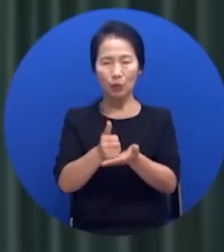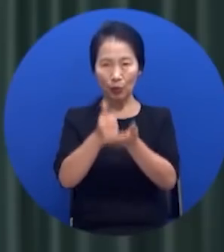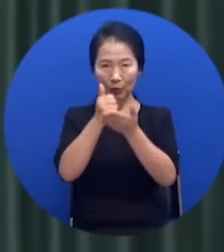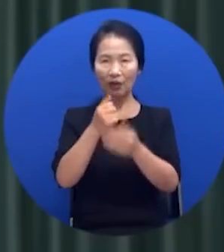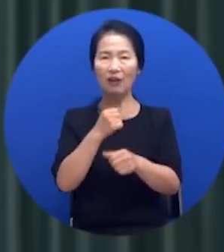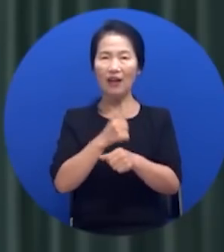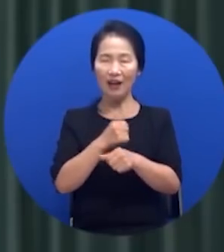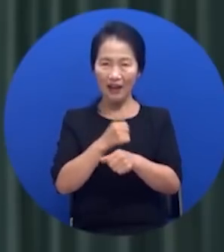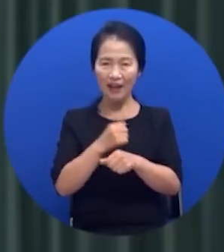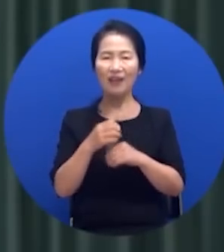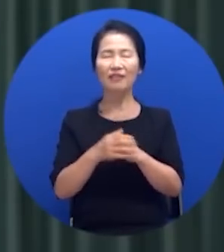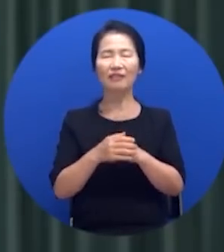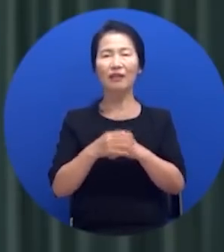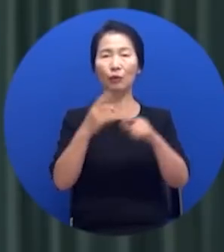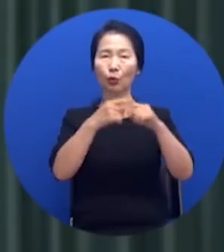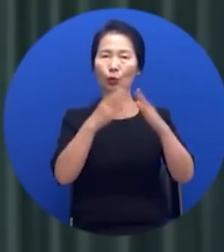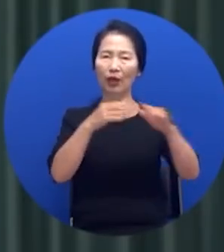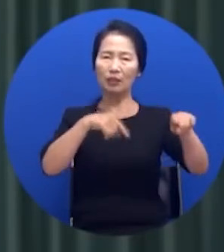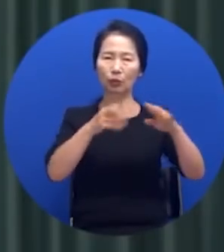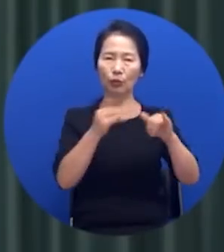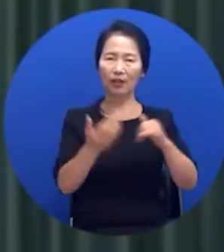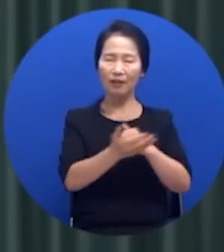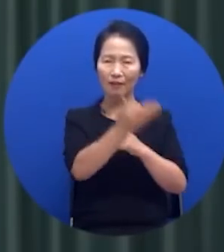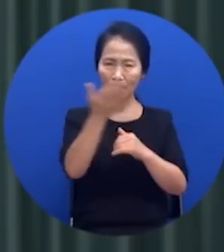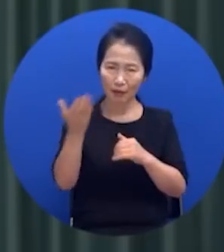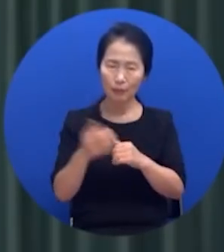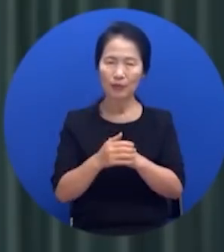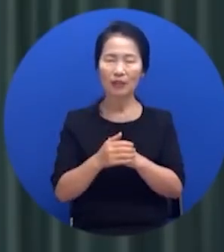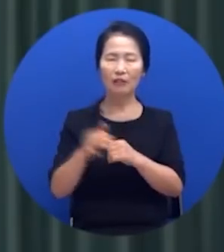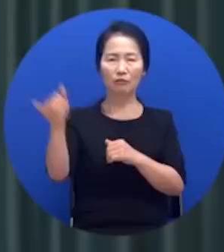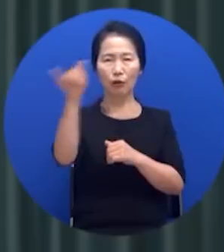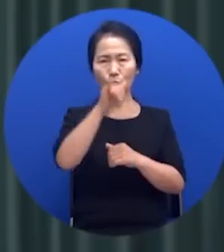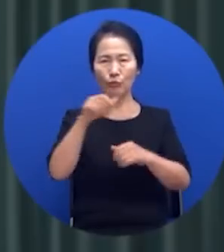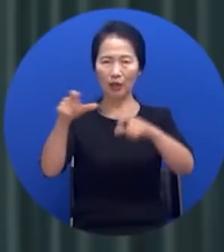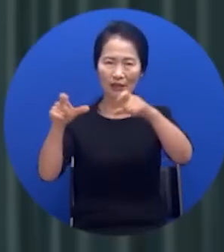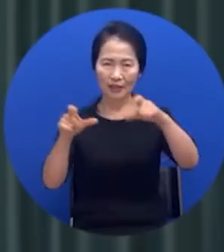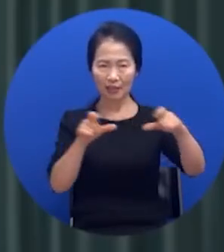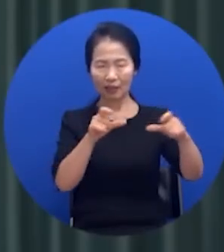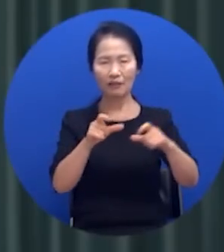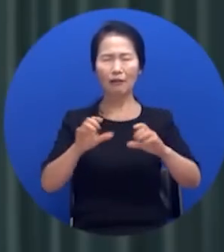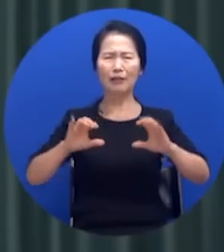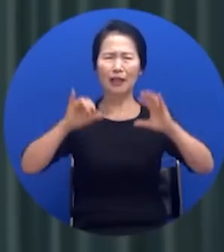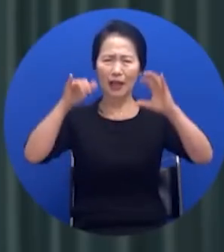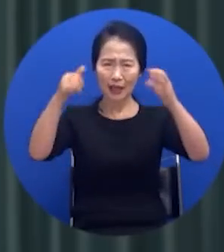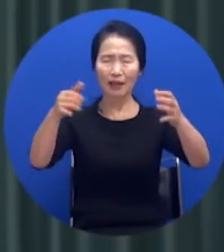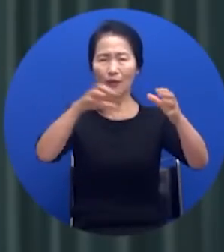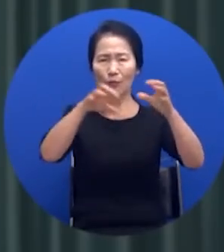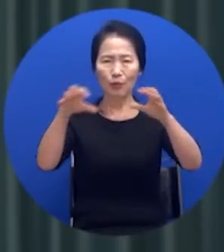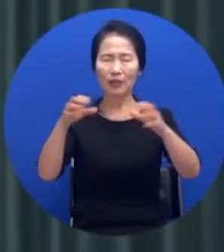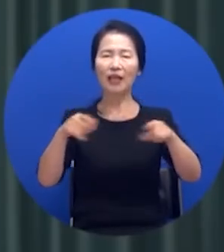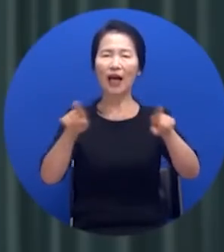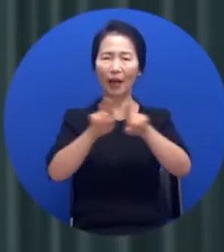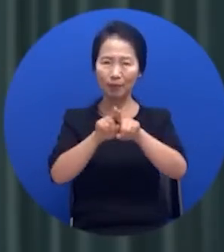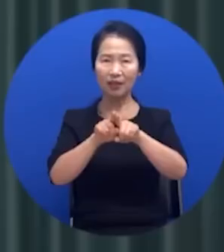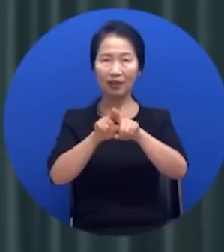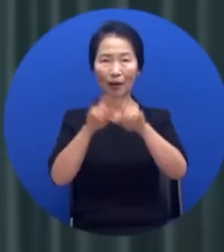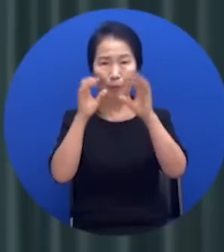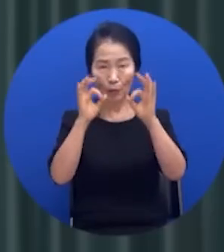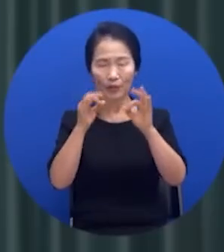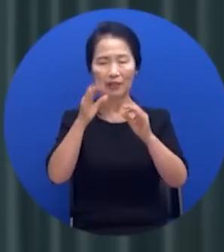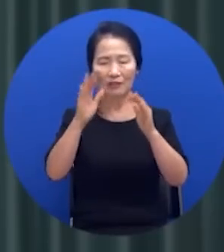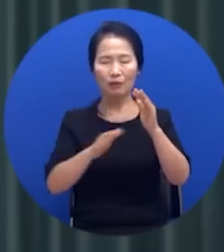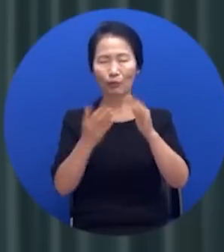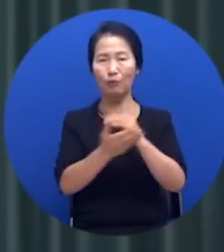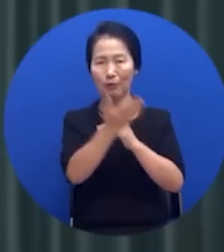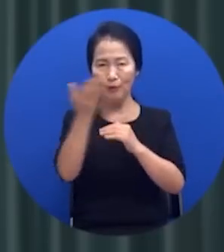존경하는 교회 지도자 여러분, 전국 각지에서 그리고 전 세계에서 함께 주시는 성도 여러분,